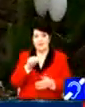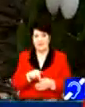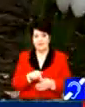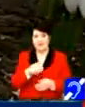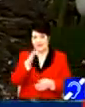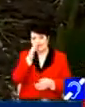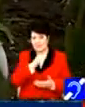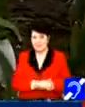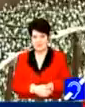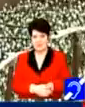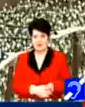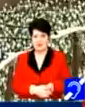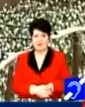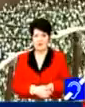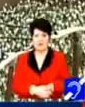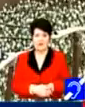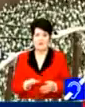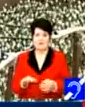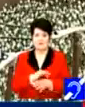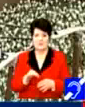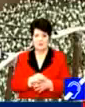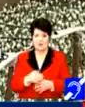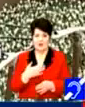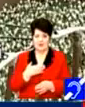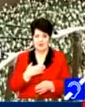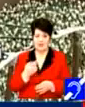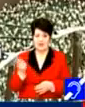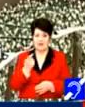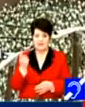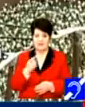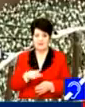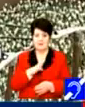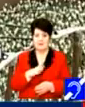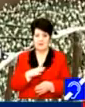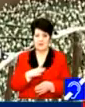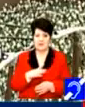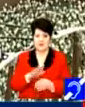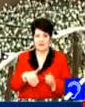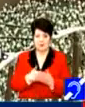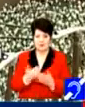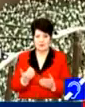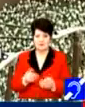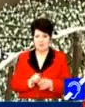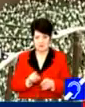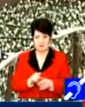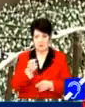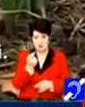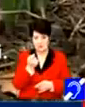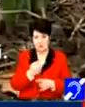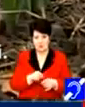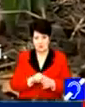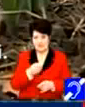сюда в 2003 году с женой. Здесь хозяин бывший, который жил до нас, он тоже имел немножко вот